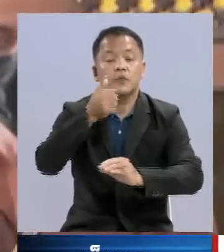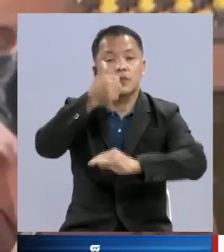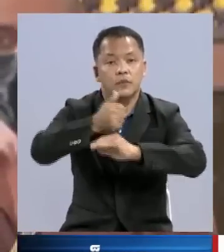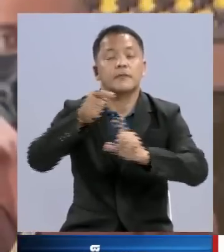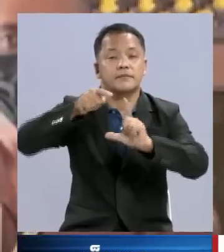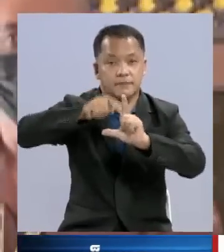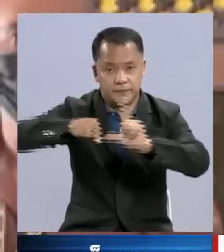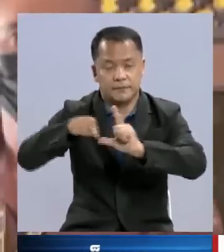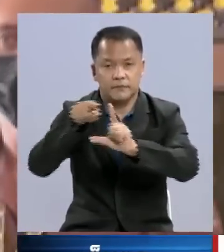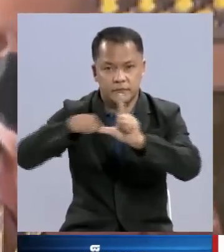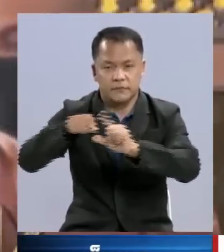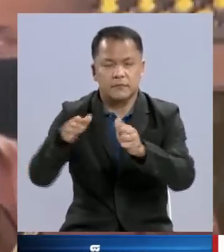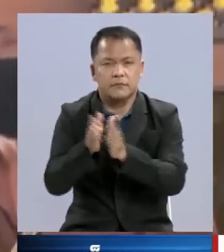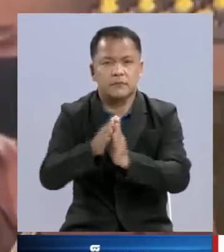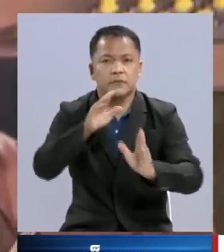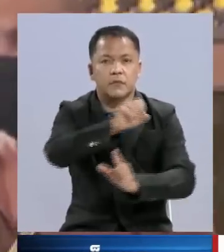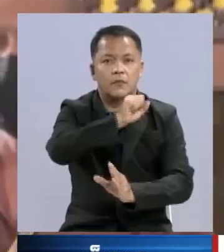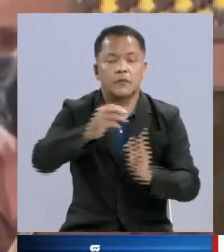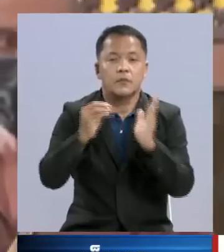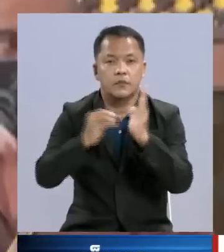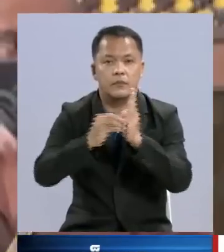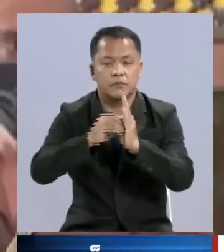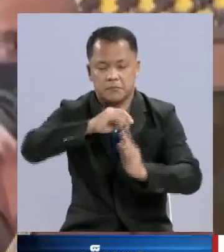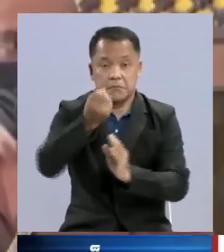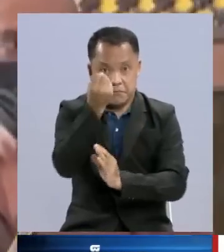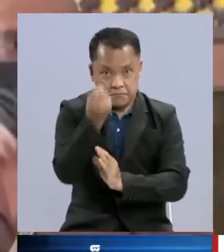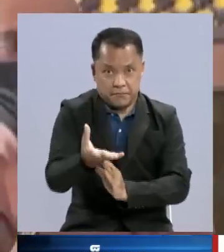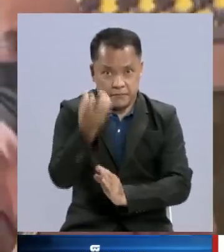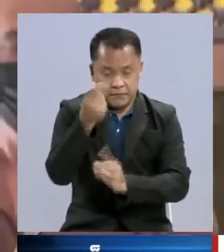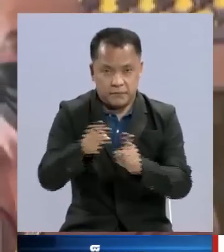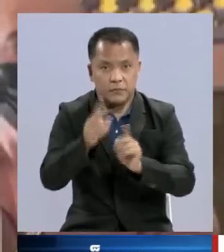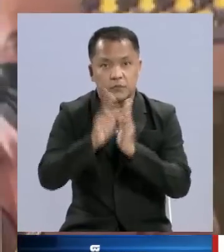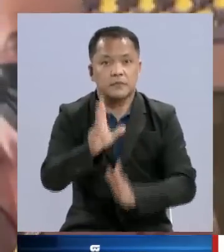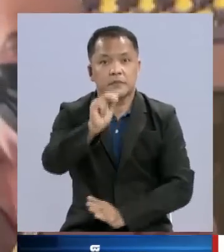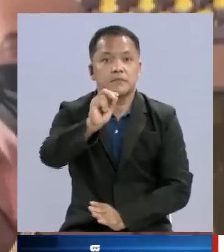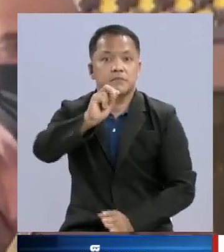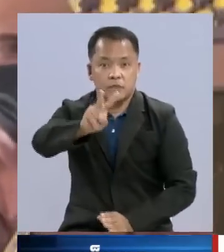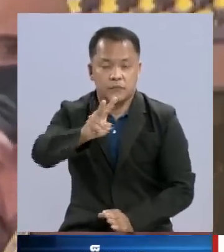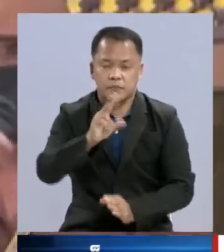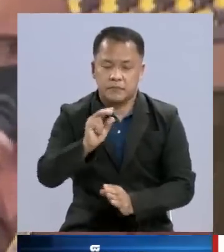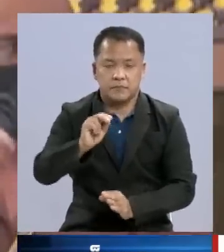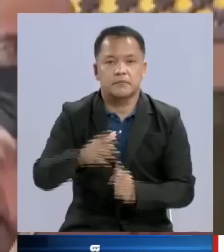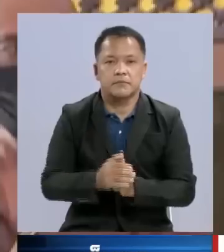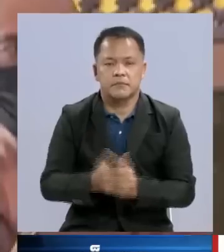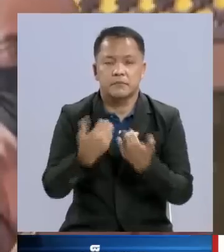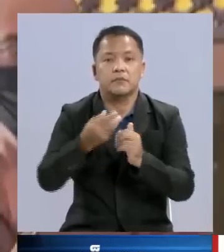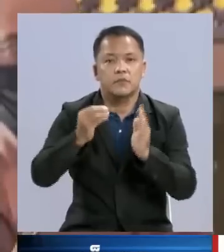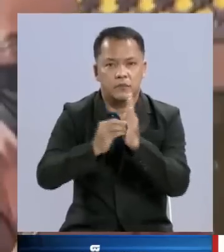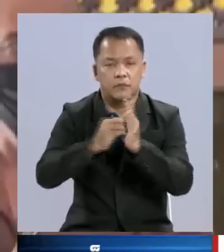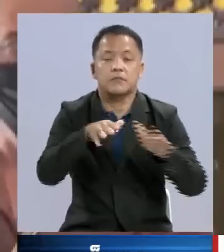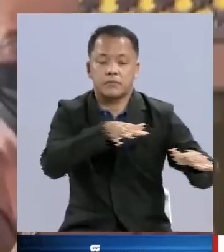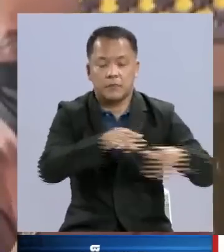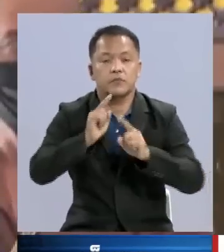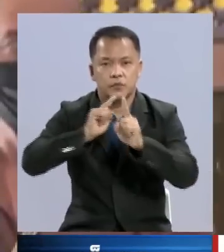พรรคก้าวไกลซึ่งมีว่าที่ส.ส.กทม.จำนวนมากก็32คนนะ ใช่ครับ 33คนเนี่ยนะฮะซึ่งกทม.พร้อ